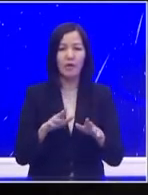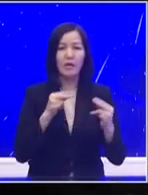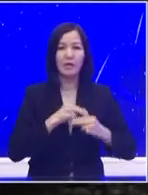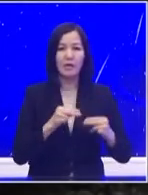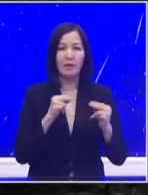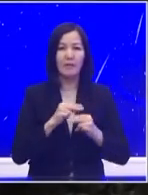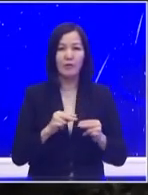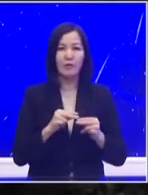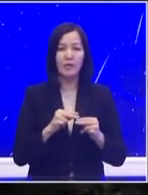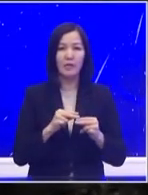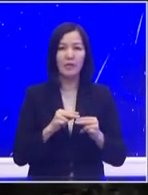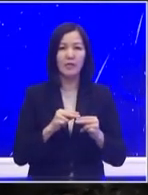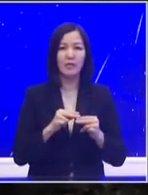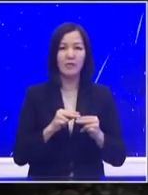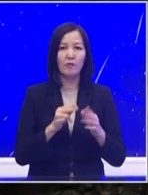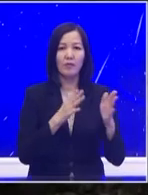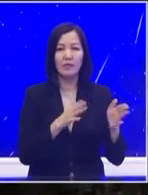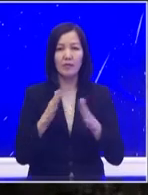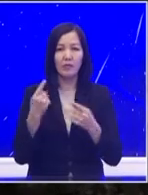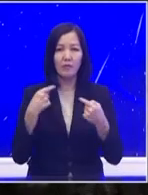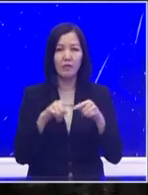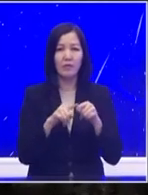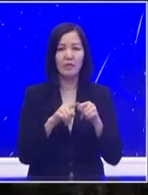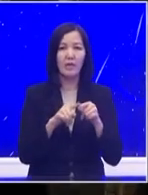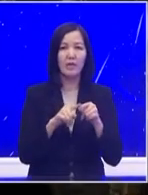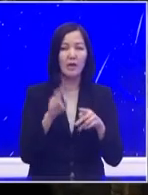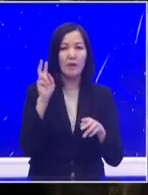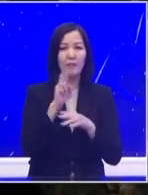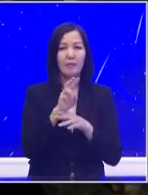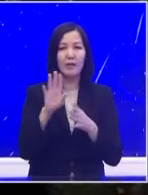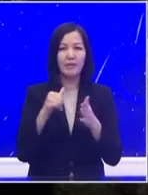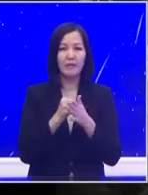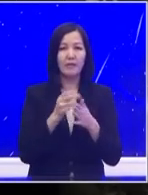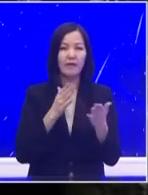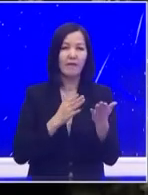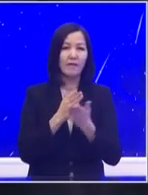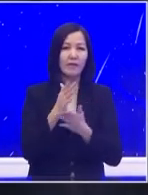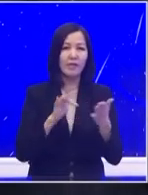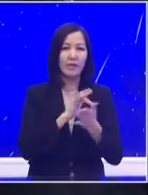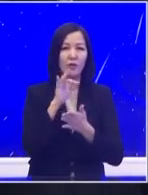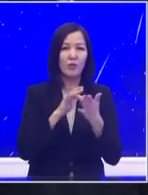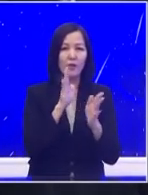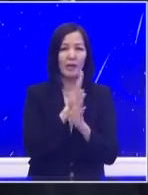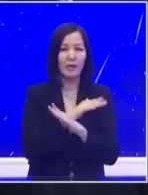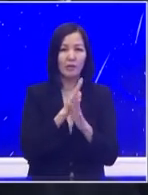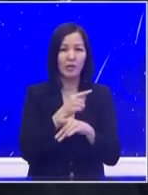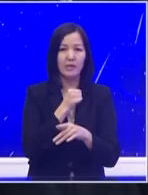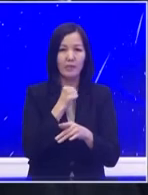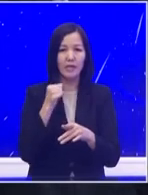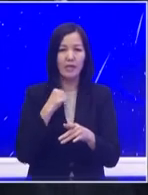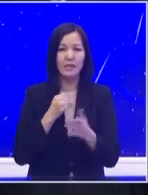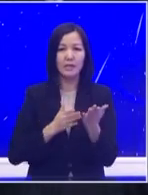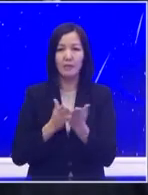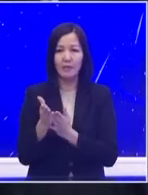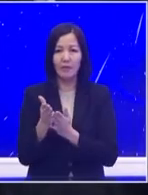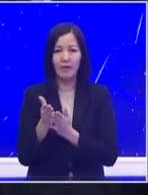а именно их оснащенность и расстановку техники. Они побывали на основных выездах из города в Капшигайском и Талгарском